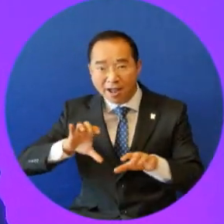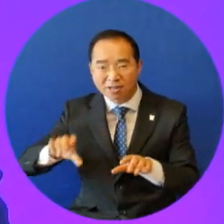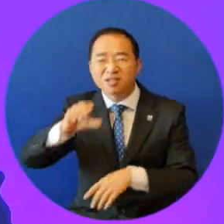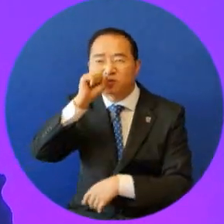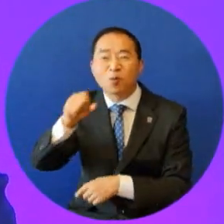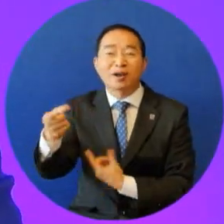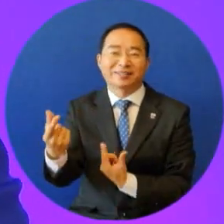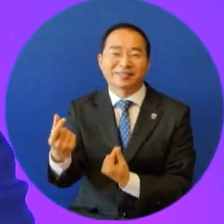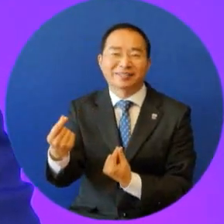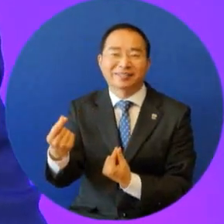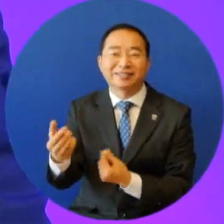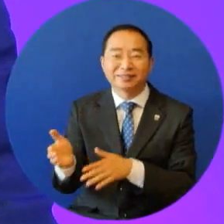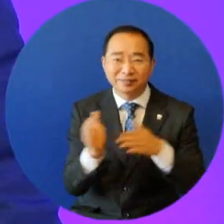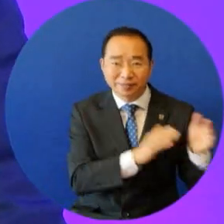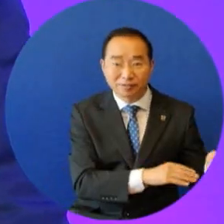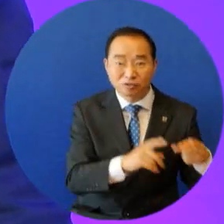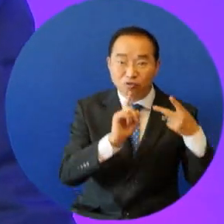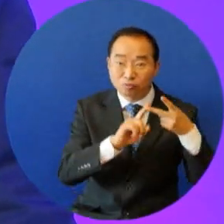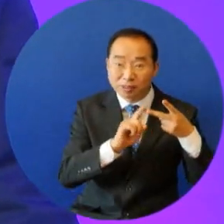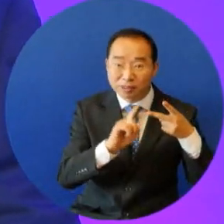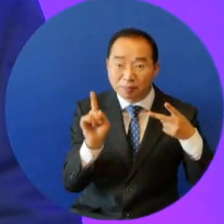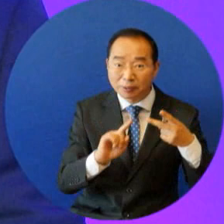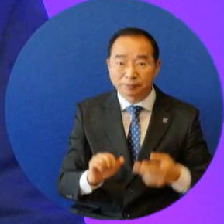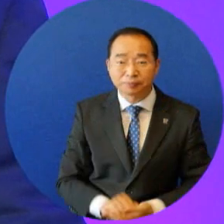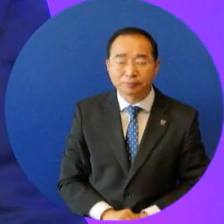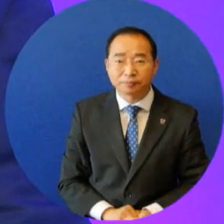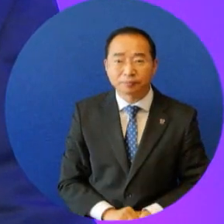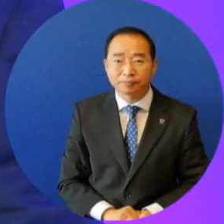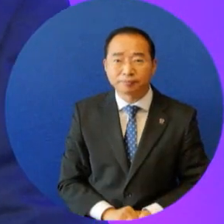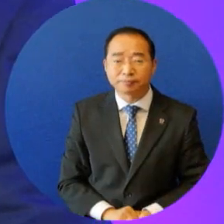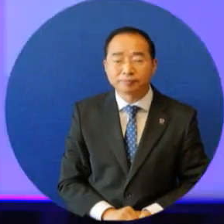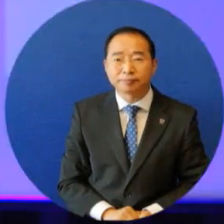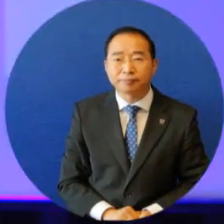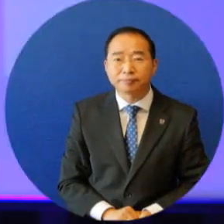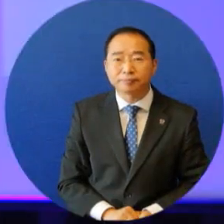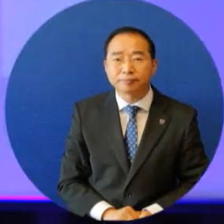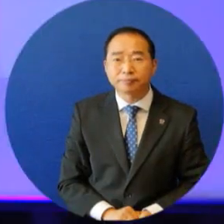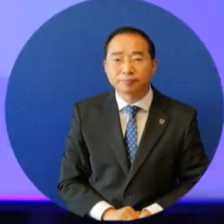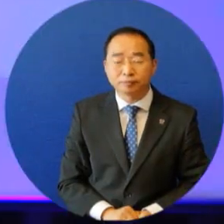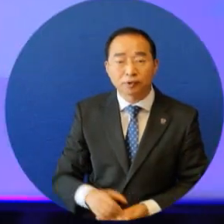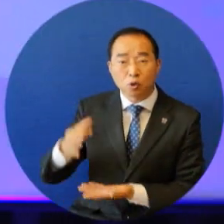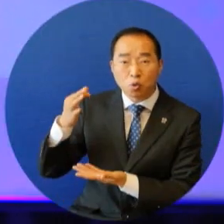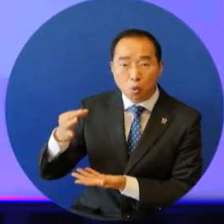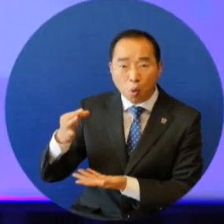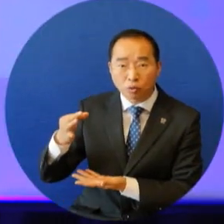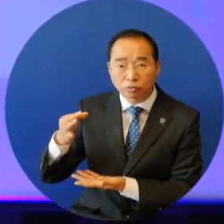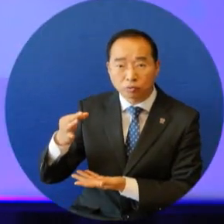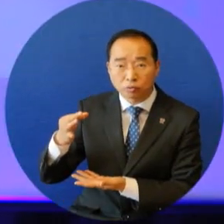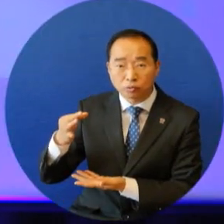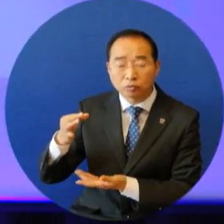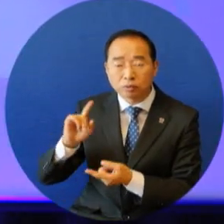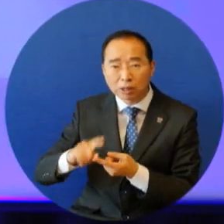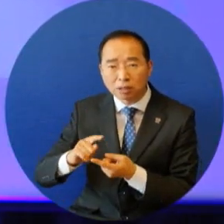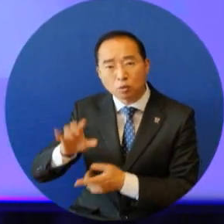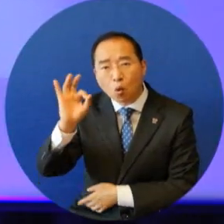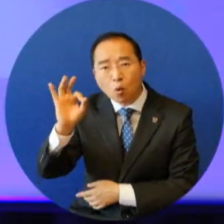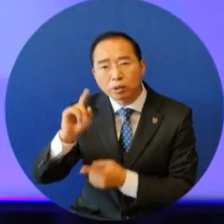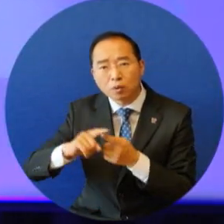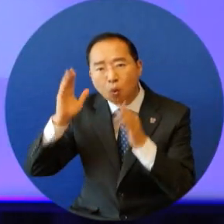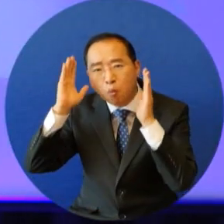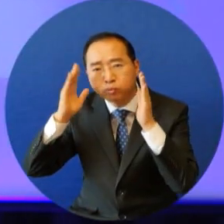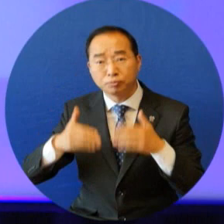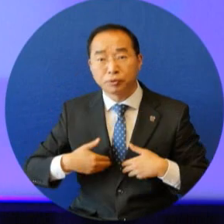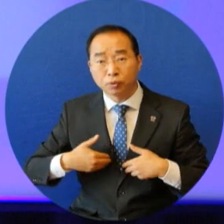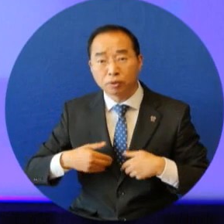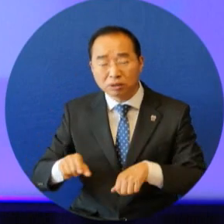자세가 이제 바람직하다고 생각되고, 두 번째는 모든 것이 그렇지만 돈은 공부해야